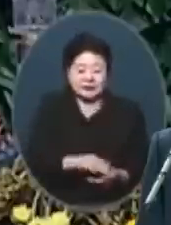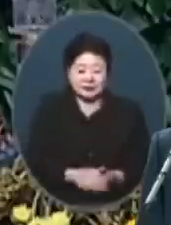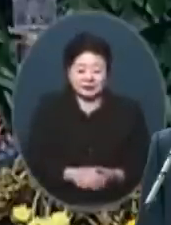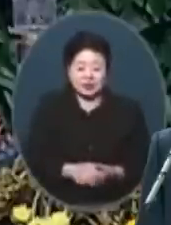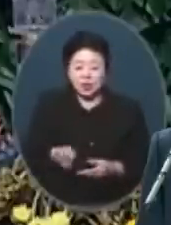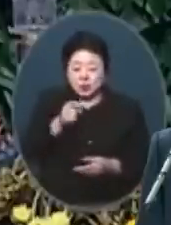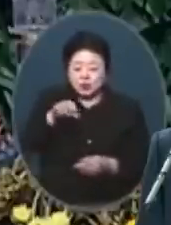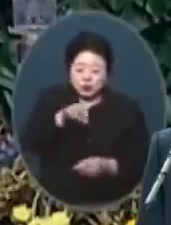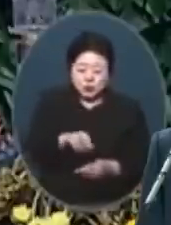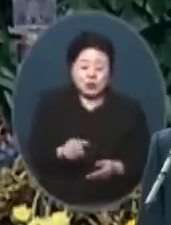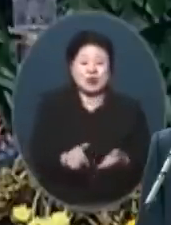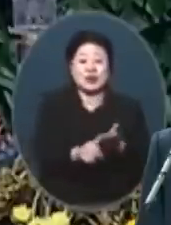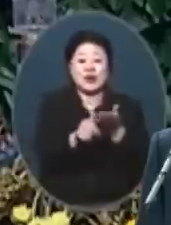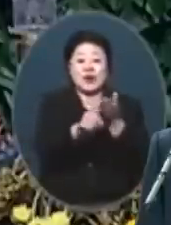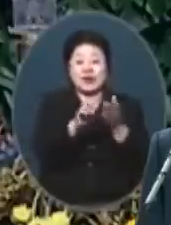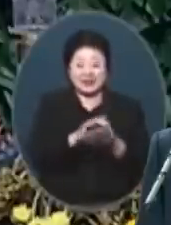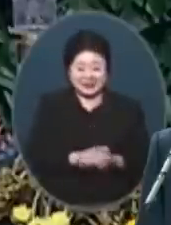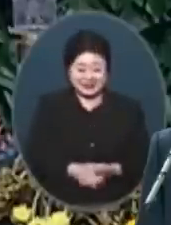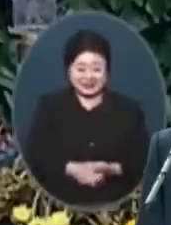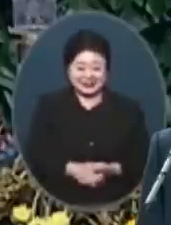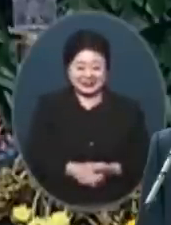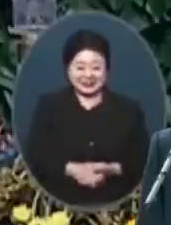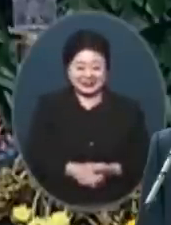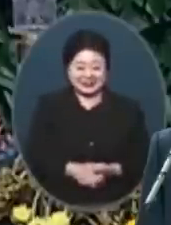물을 주어서 키우는데